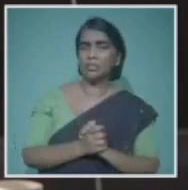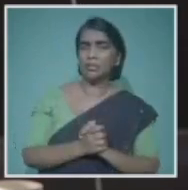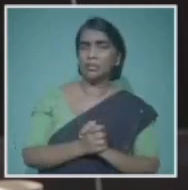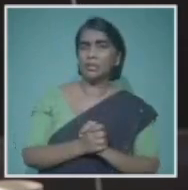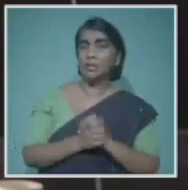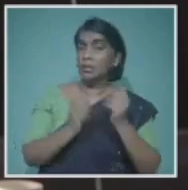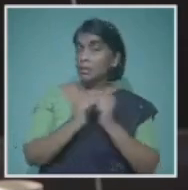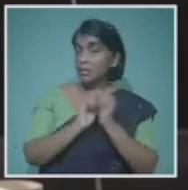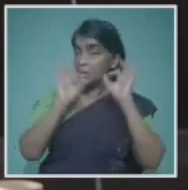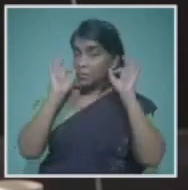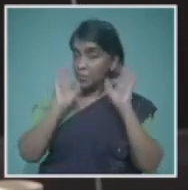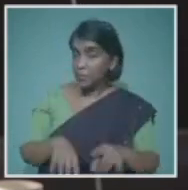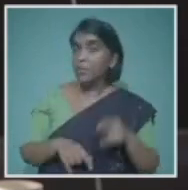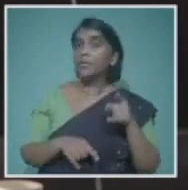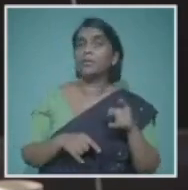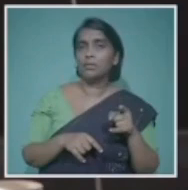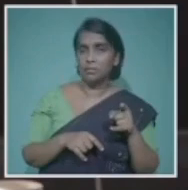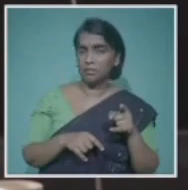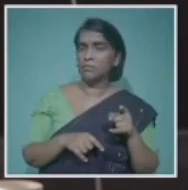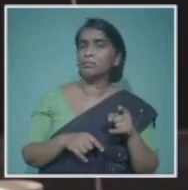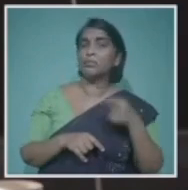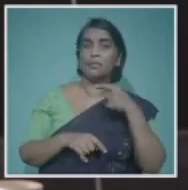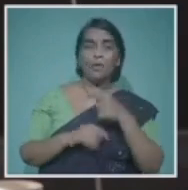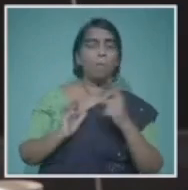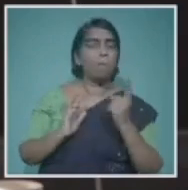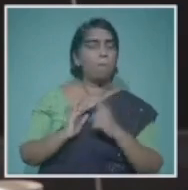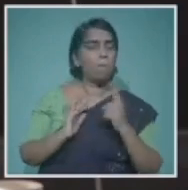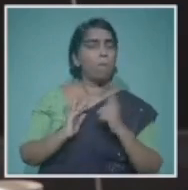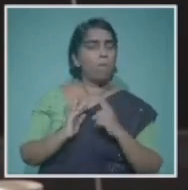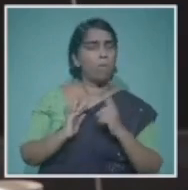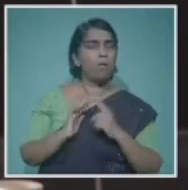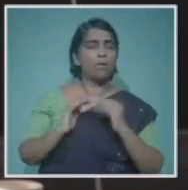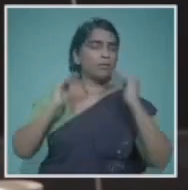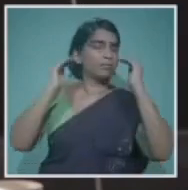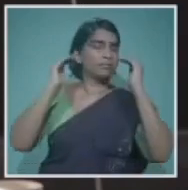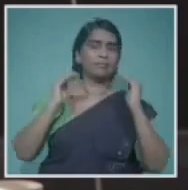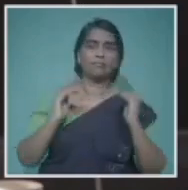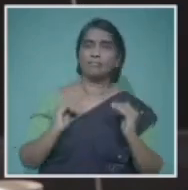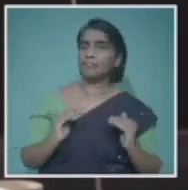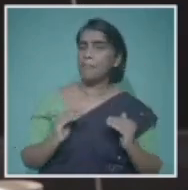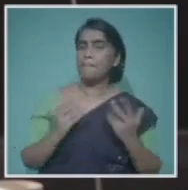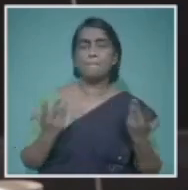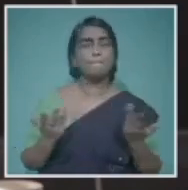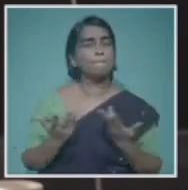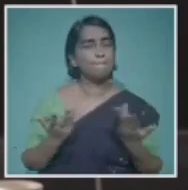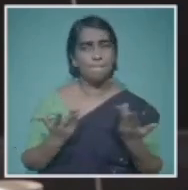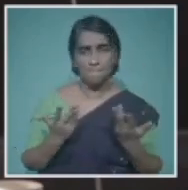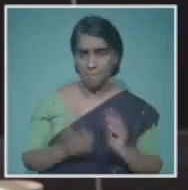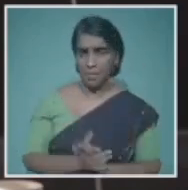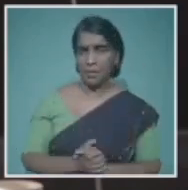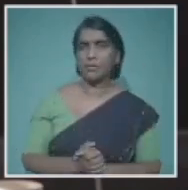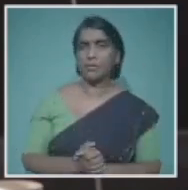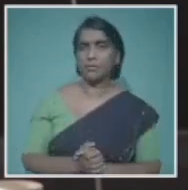ඒක නොකරනකම් මේ පොලි අනුපාතය පල්ලෙහාට ඔබලාට ගේන්න හැකියාවක් නැහැ.